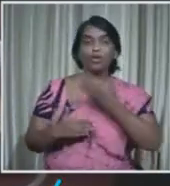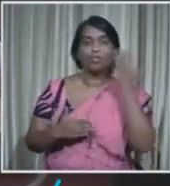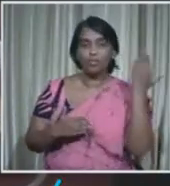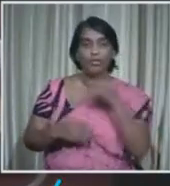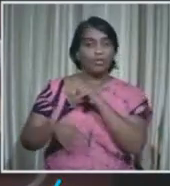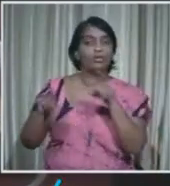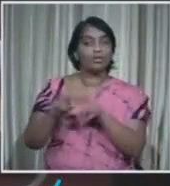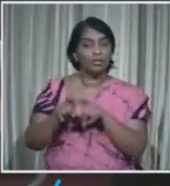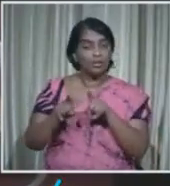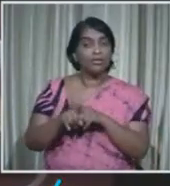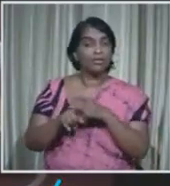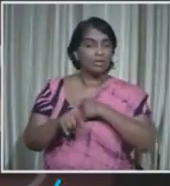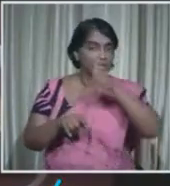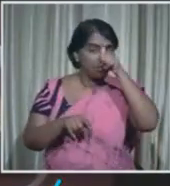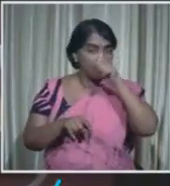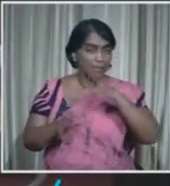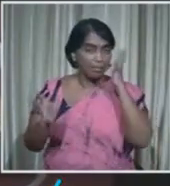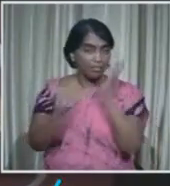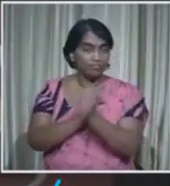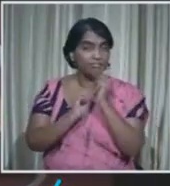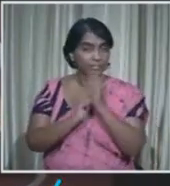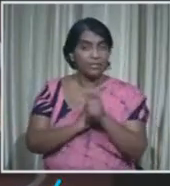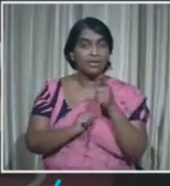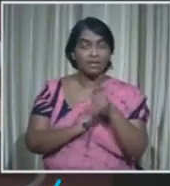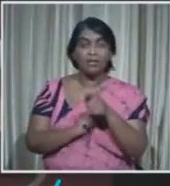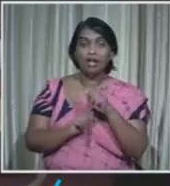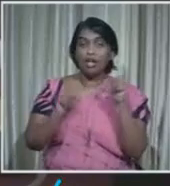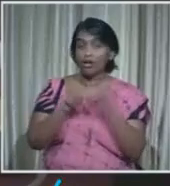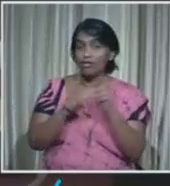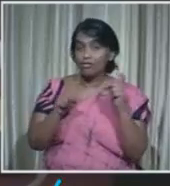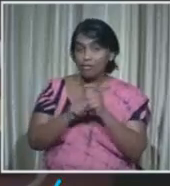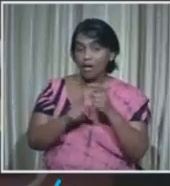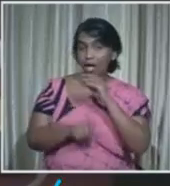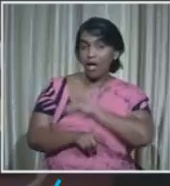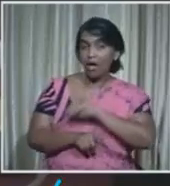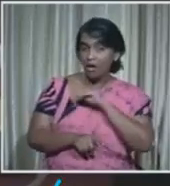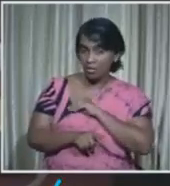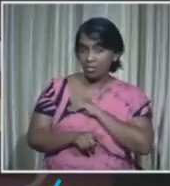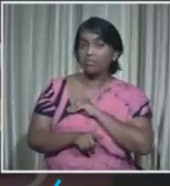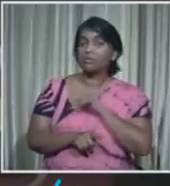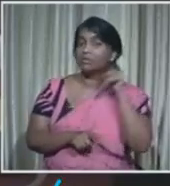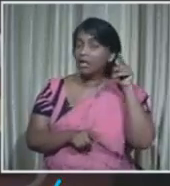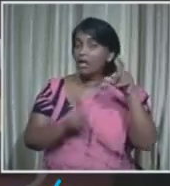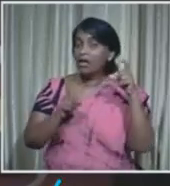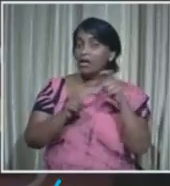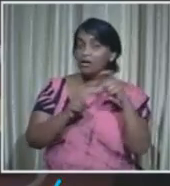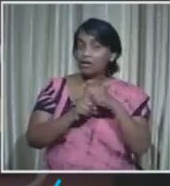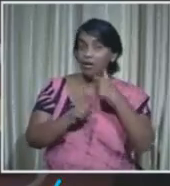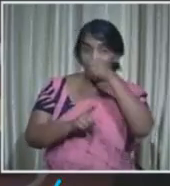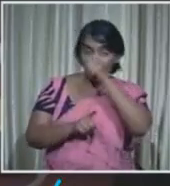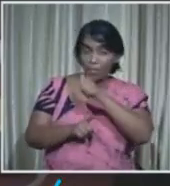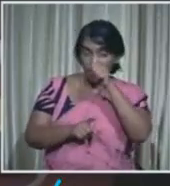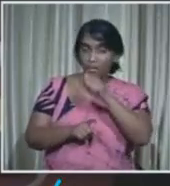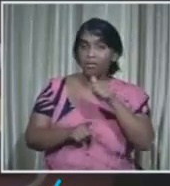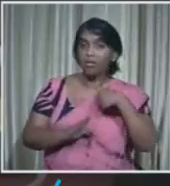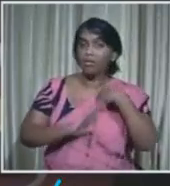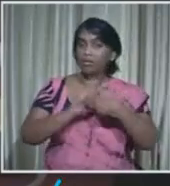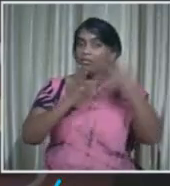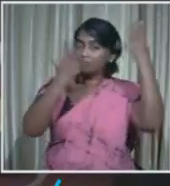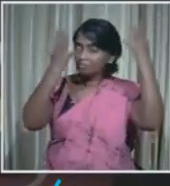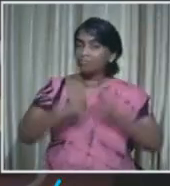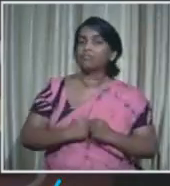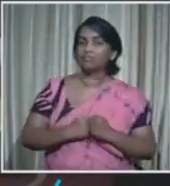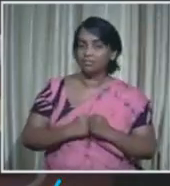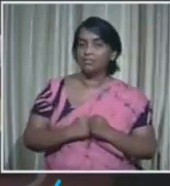නිසා අයතා ලෙස උපයාගත් මේ ඩොලර් ආදායම් ටික ඒ ඩොලර් හොරකම් ටික අපේ රටට ගෙන්න